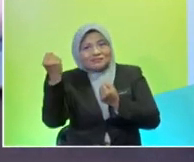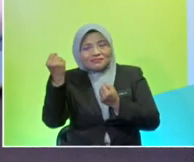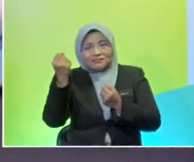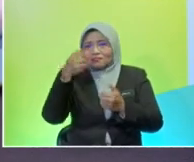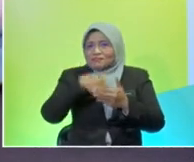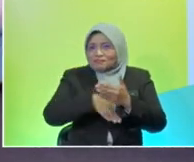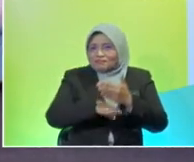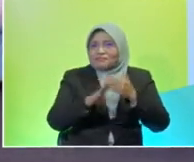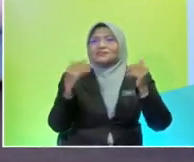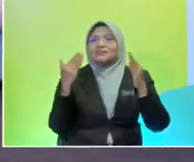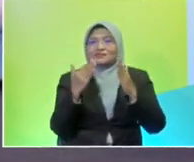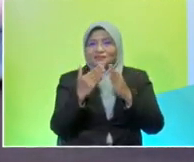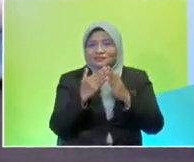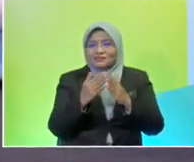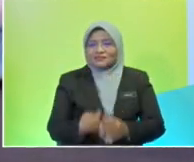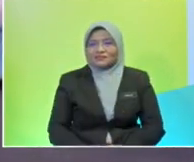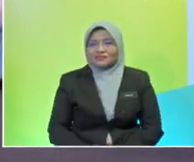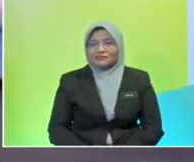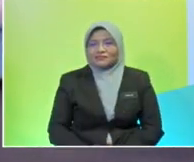kena masuk